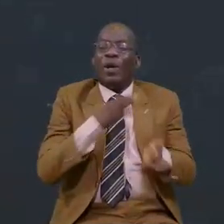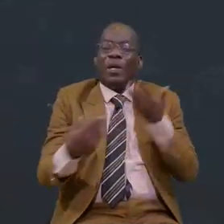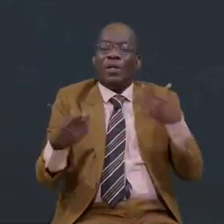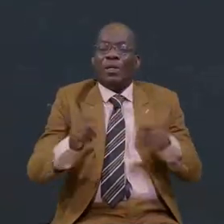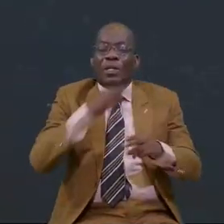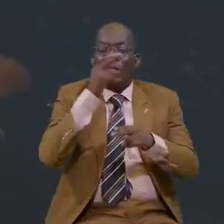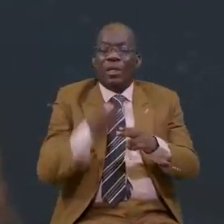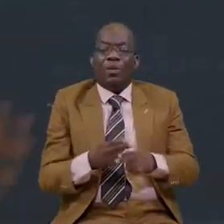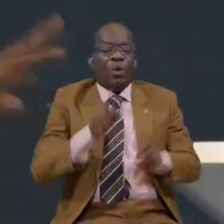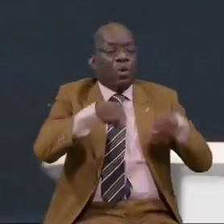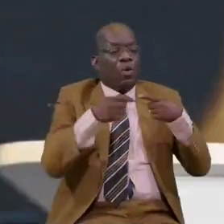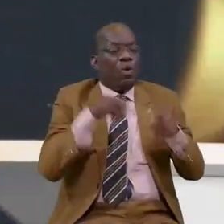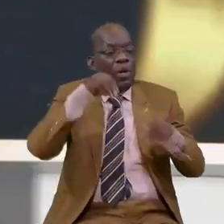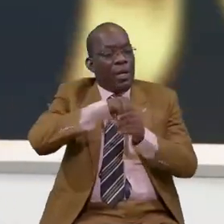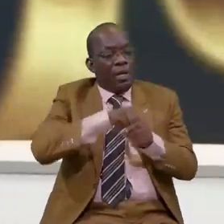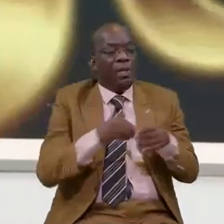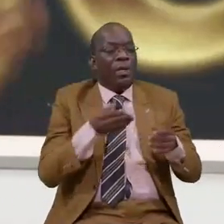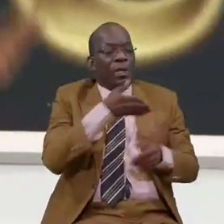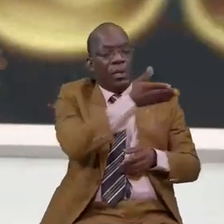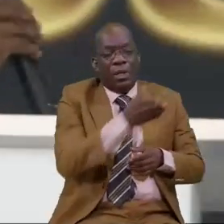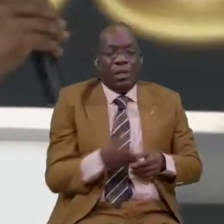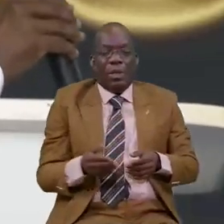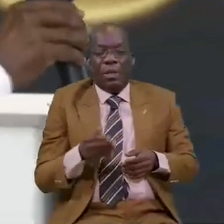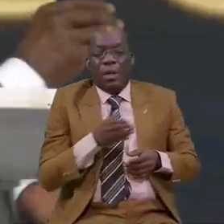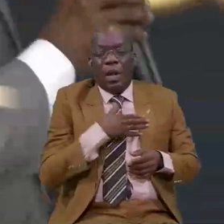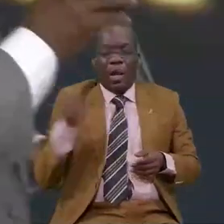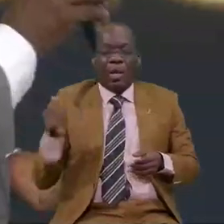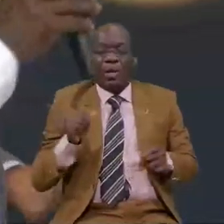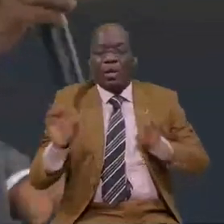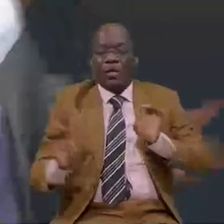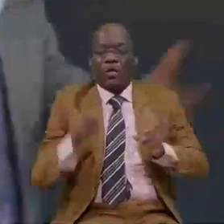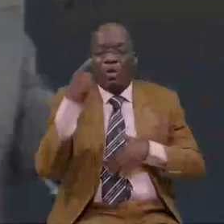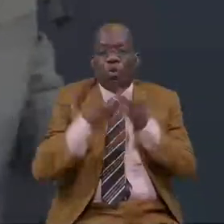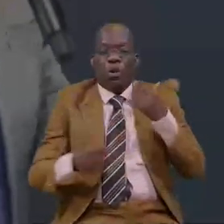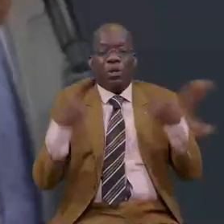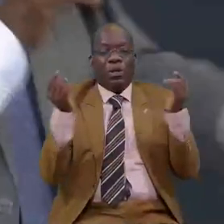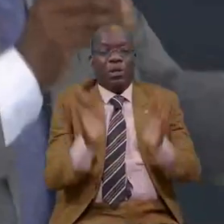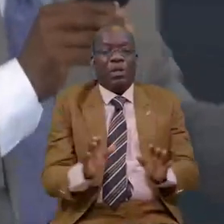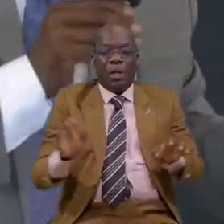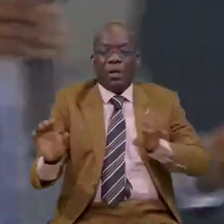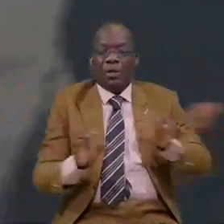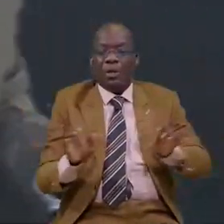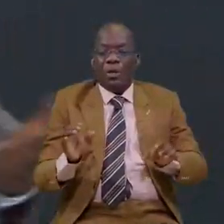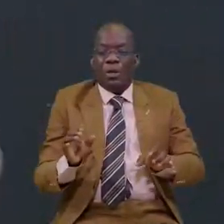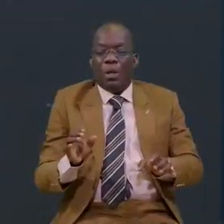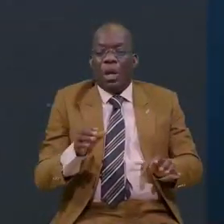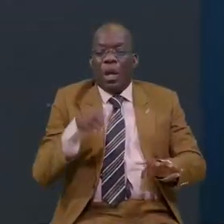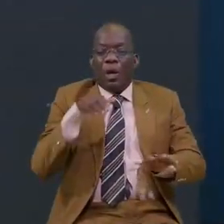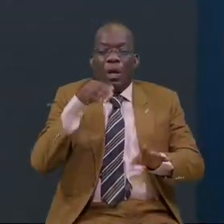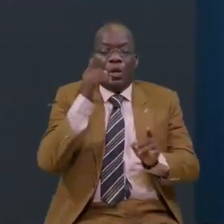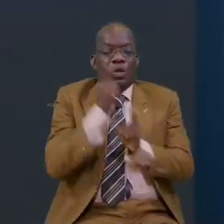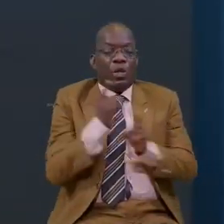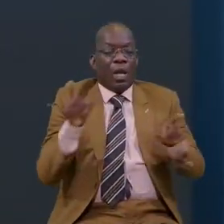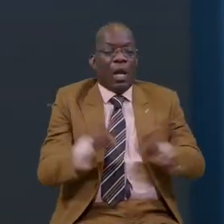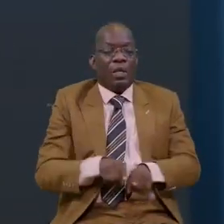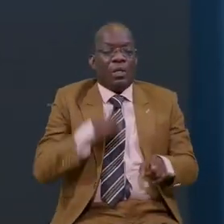est dans ce lieu sombre là, quel que soit le nom qu'on donne, et il entre là-bas et il fait